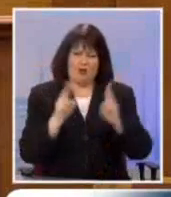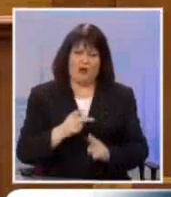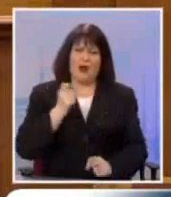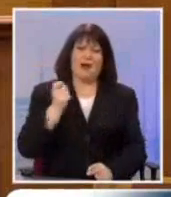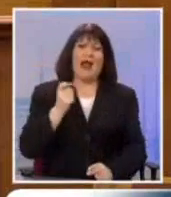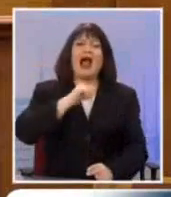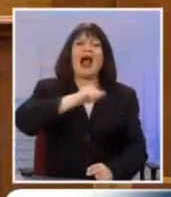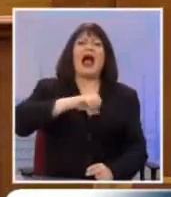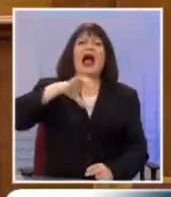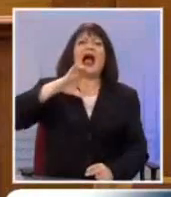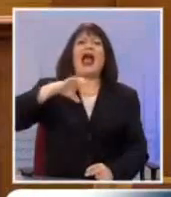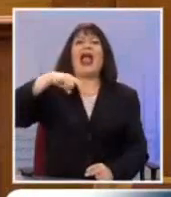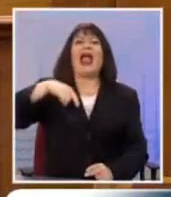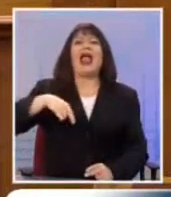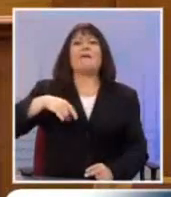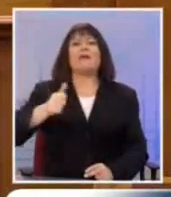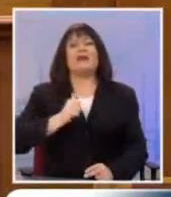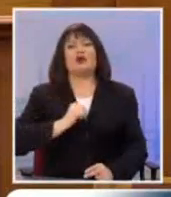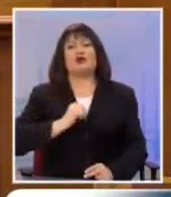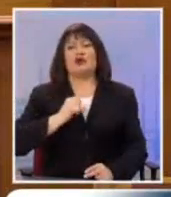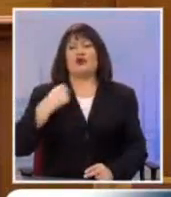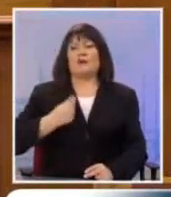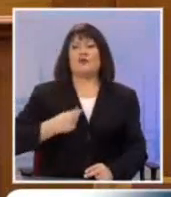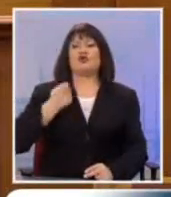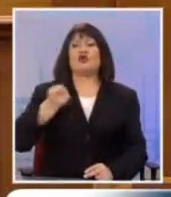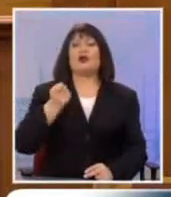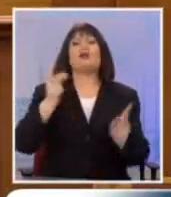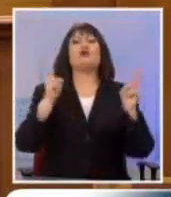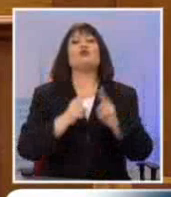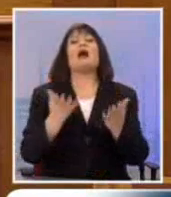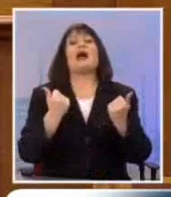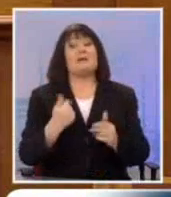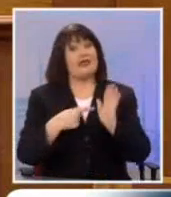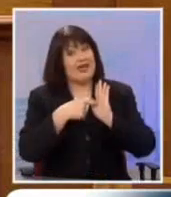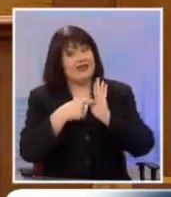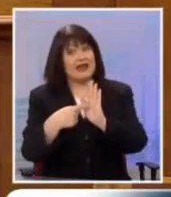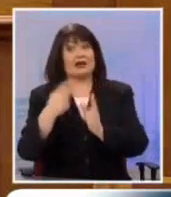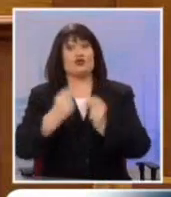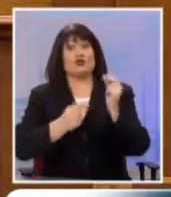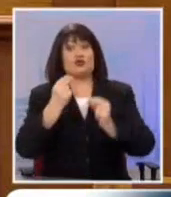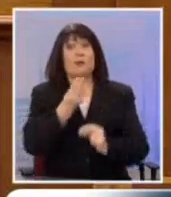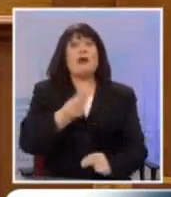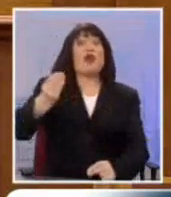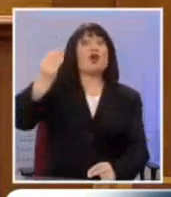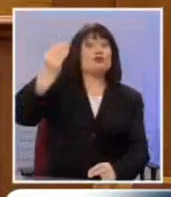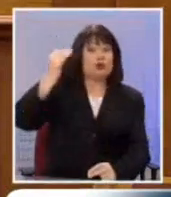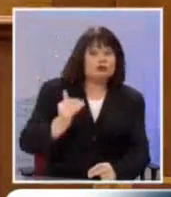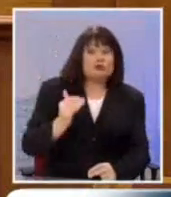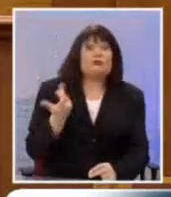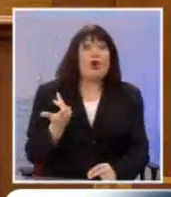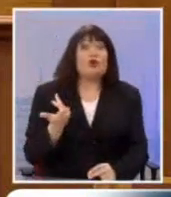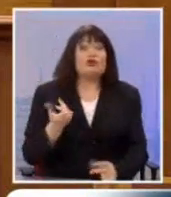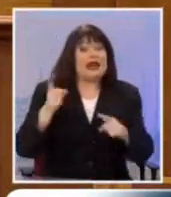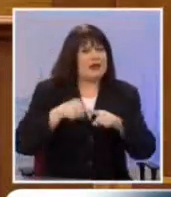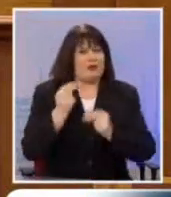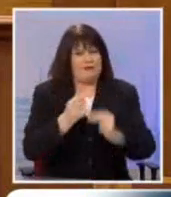ποσοστό το ΑΕΠ, άμα πάρουμε το ιδιωτικό και το δημόσιο χρέος. Θα αναδείξουμε το πρόβλημα του αποπληθωρισμού, που και αυτό δεν είναι